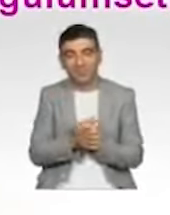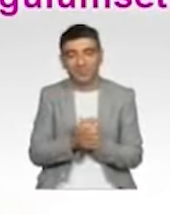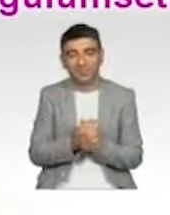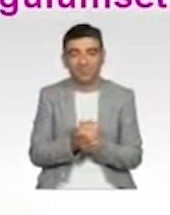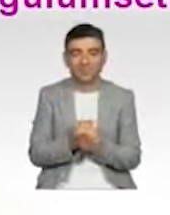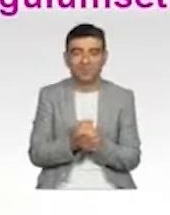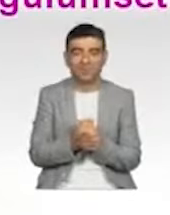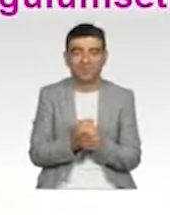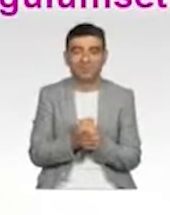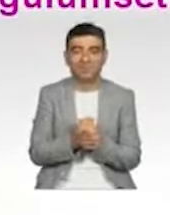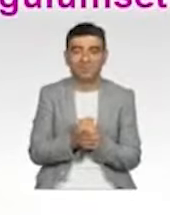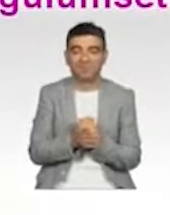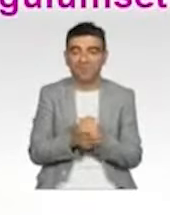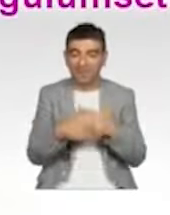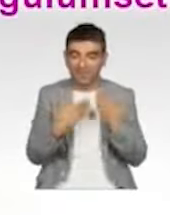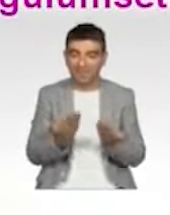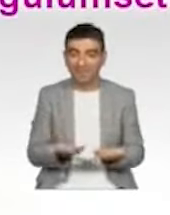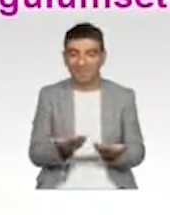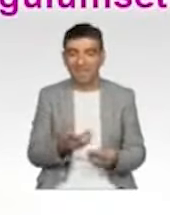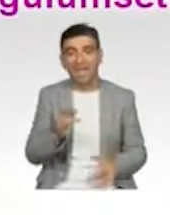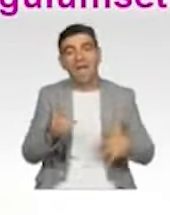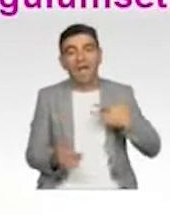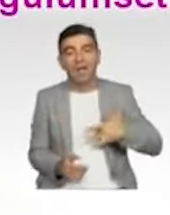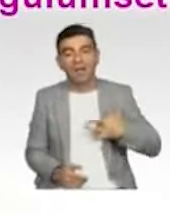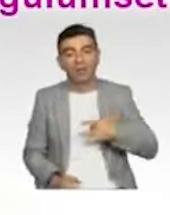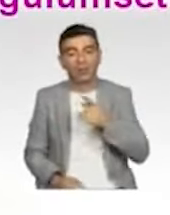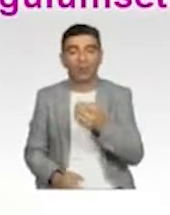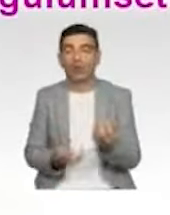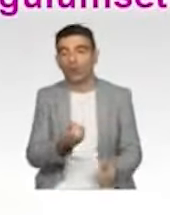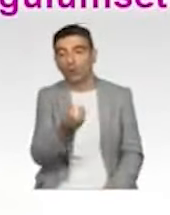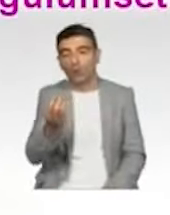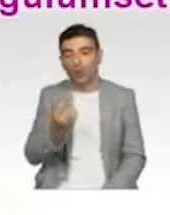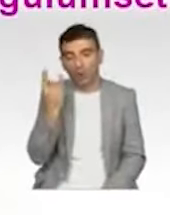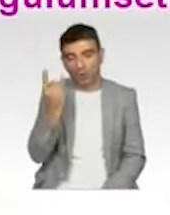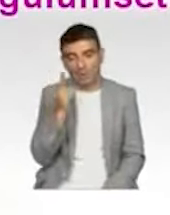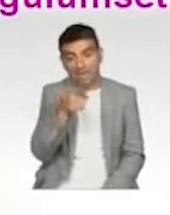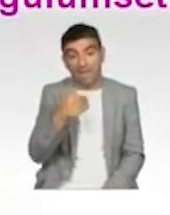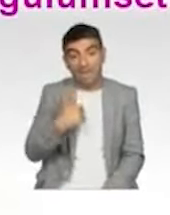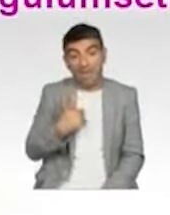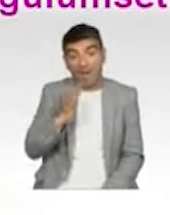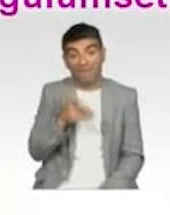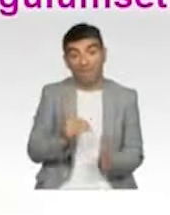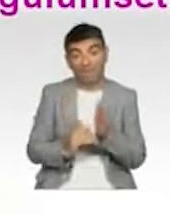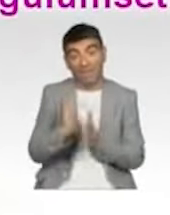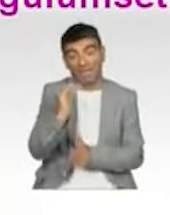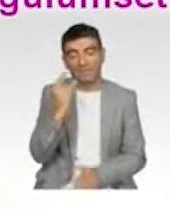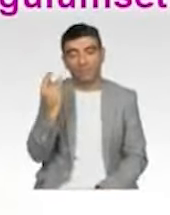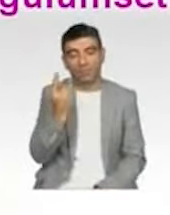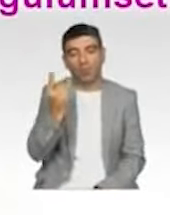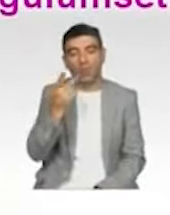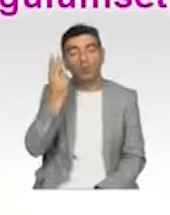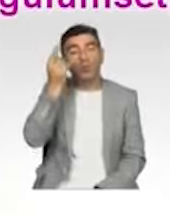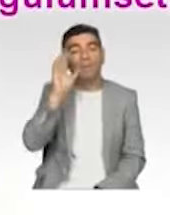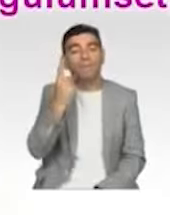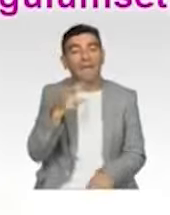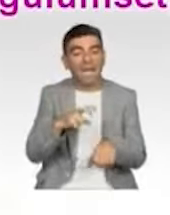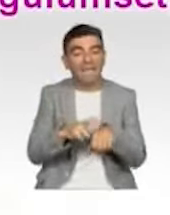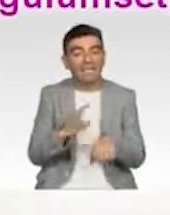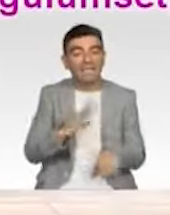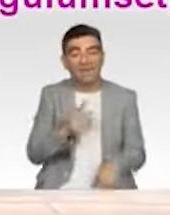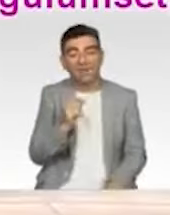Çok fena var. Peki Anadolu'da çok fazla dolaştın. Sen benden çok daha fazla dolaştın. Mesela unutamadığın bir anı var